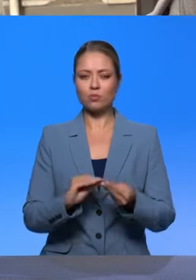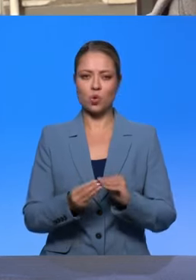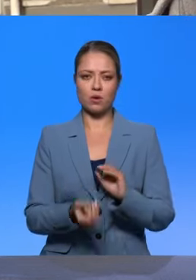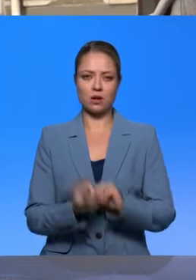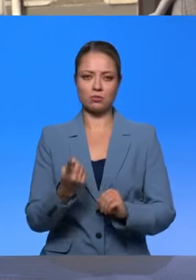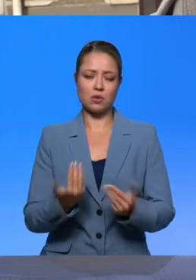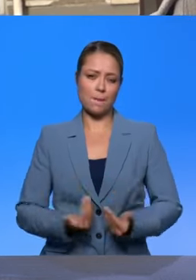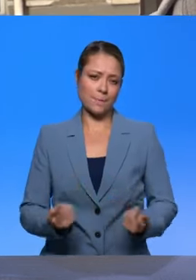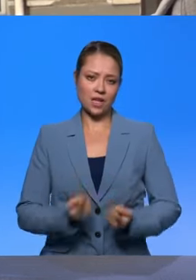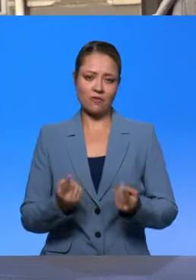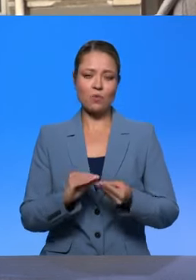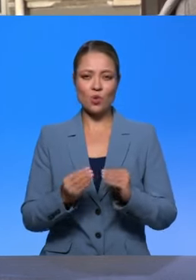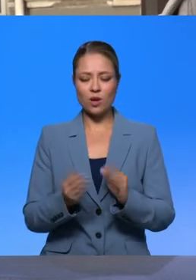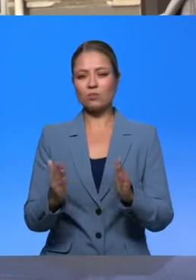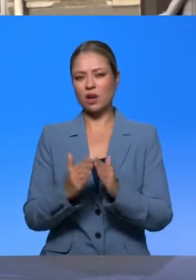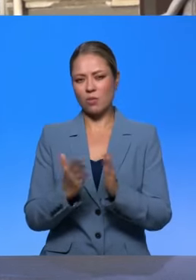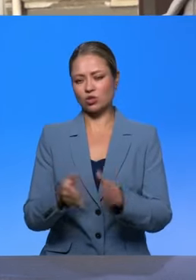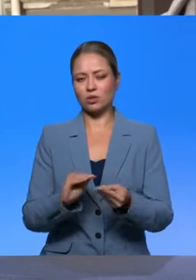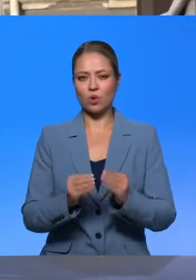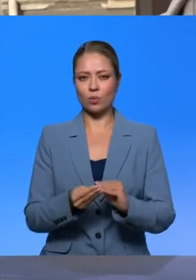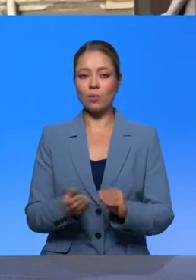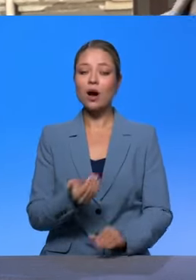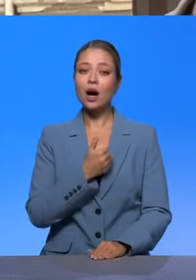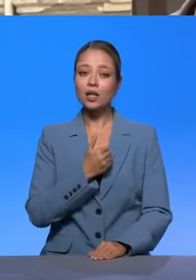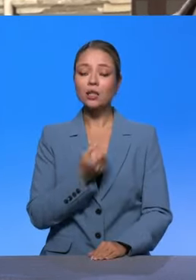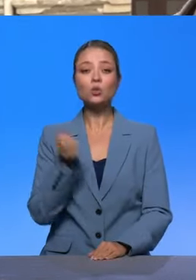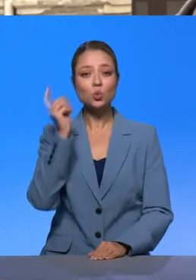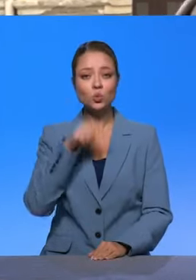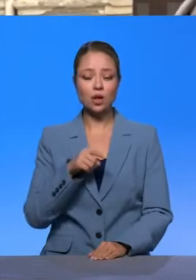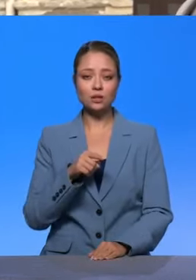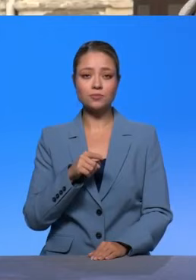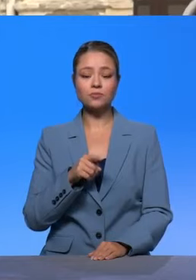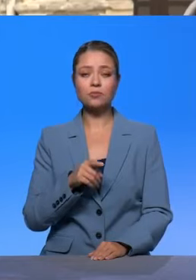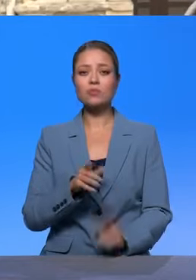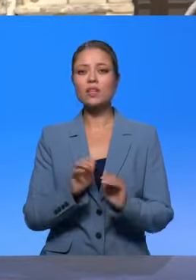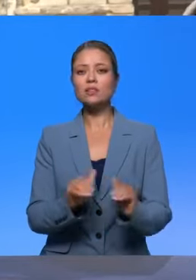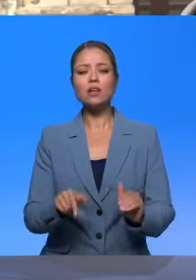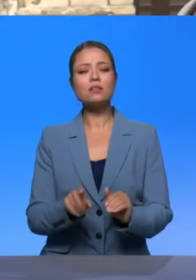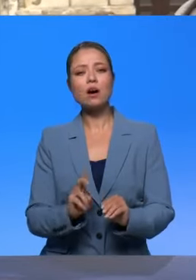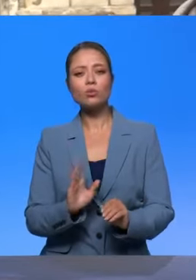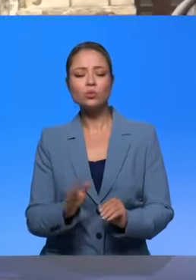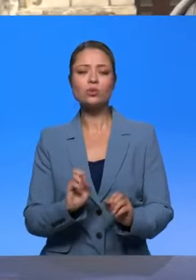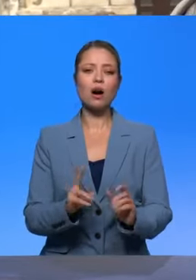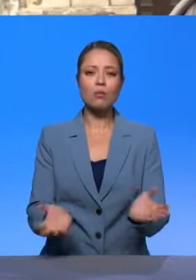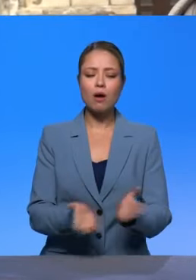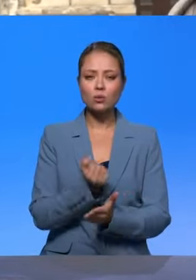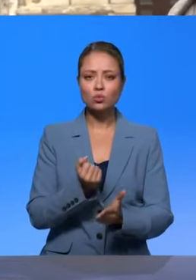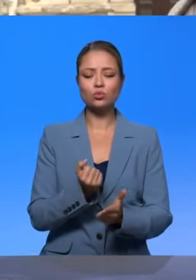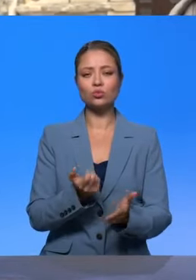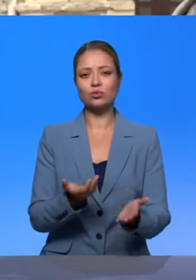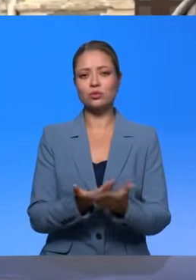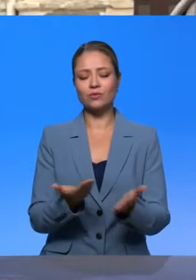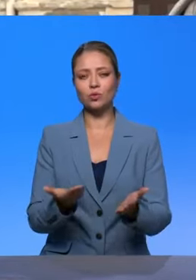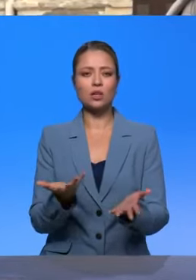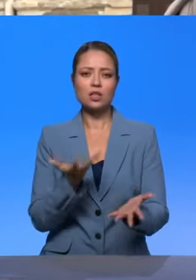Бытовые проблемы. Домашние бытовые проблемы. Хотелось узнать, как будет с детьми, как получится там свои